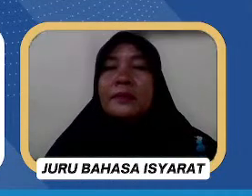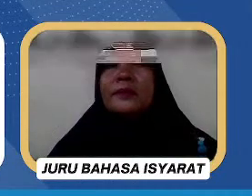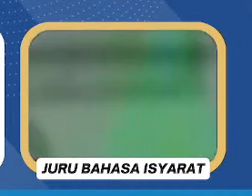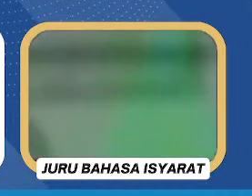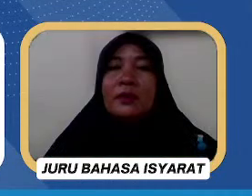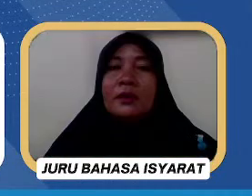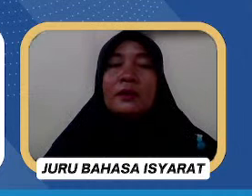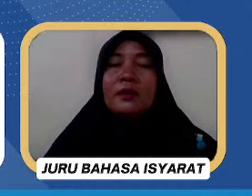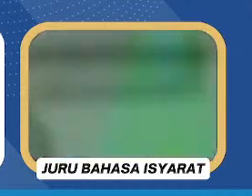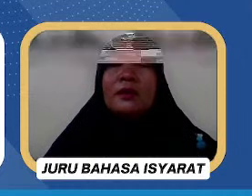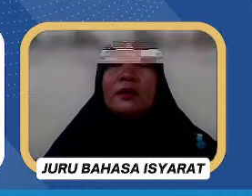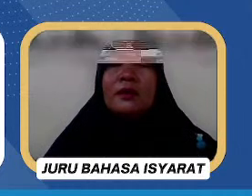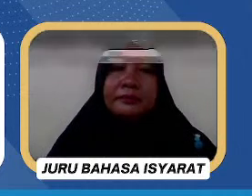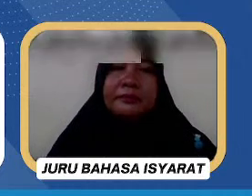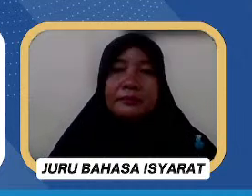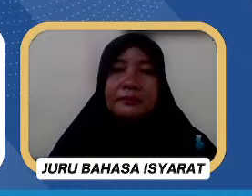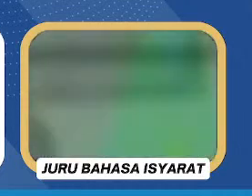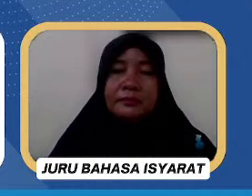kan